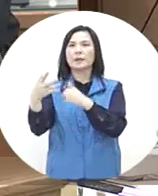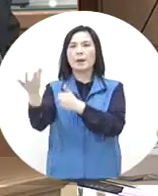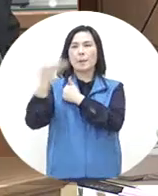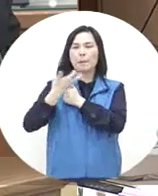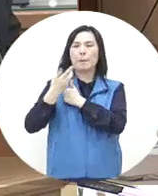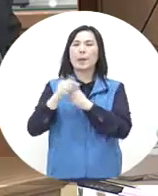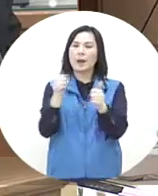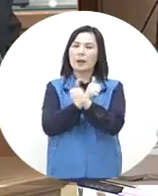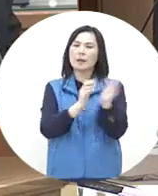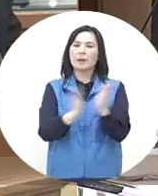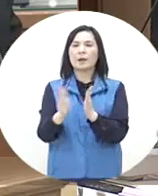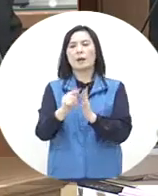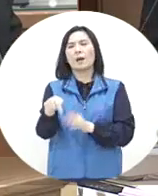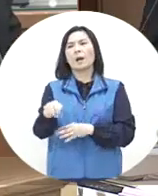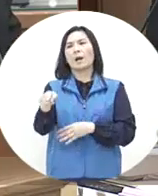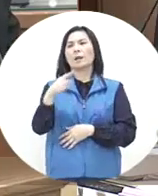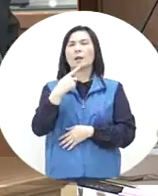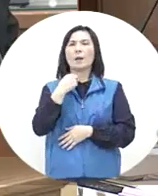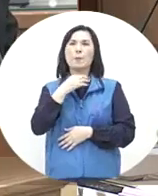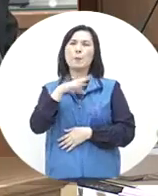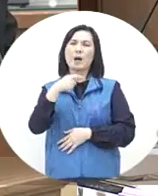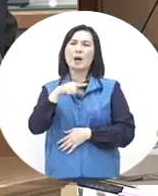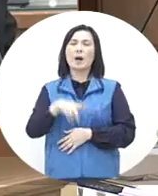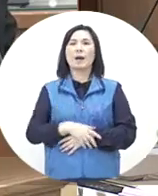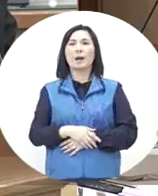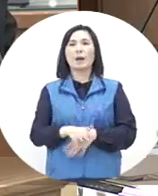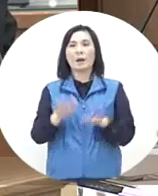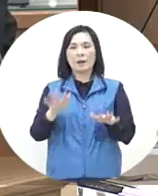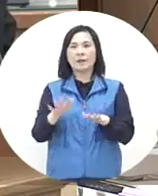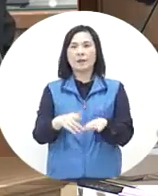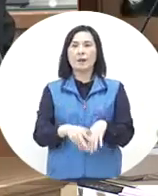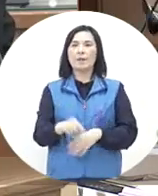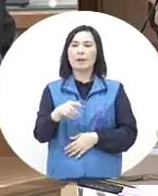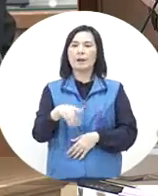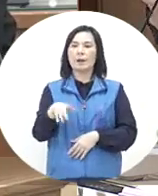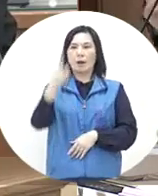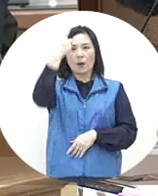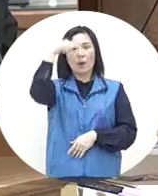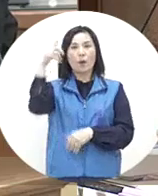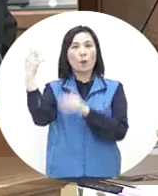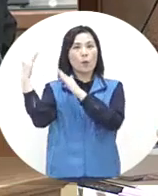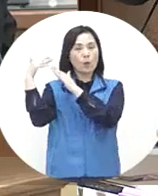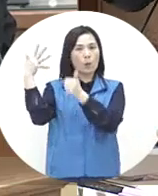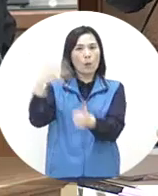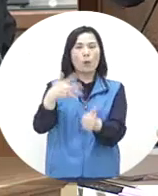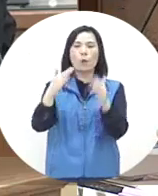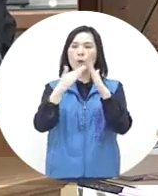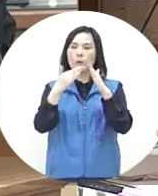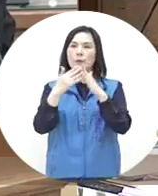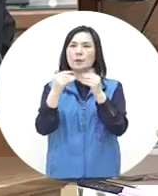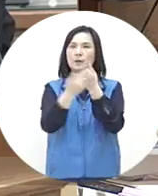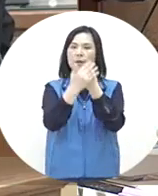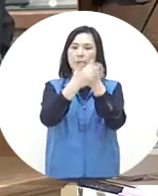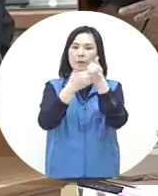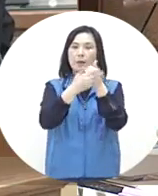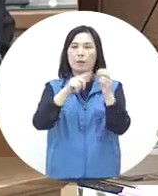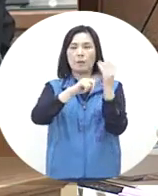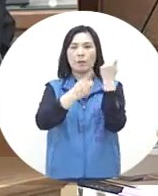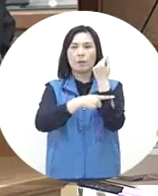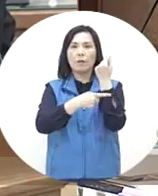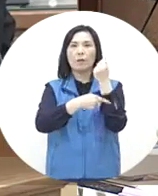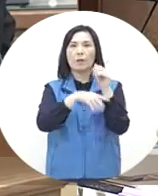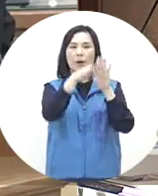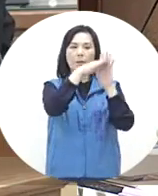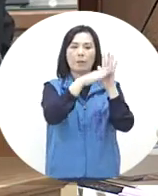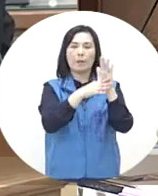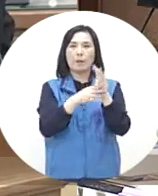个古迹保护法去把他列管了，那他的进度也那么慢，哦，这是一个部分。那另外一部分呢是他